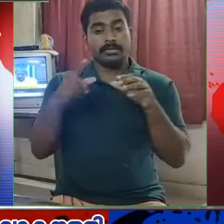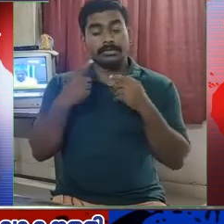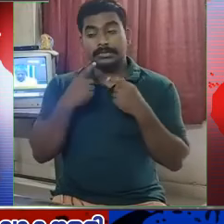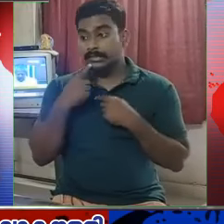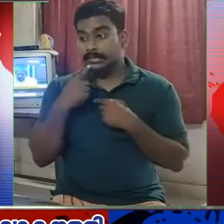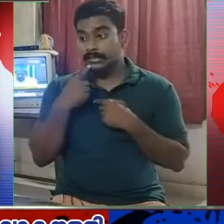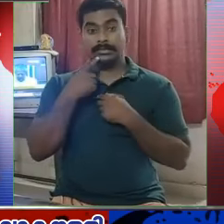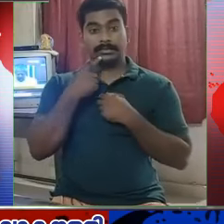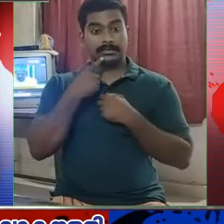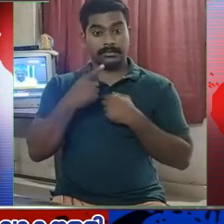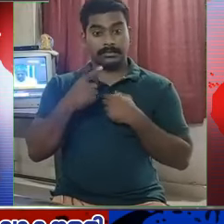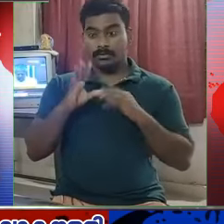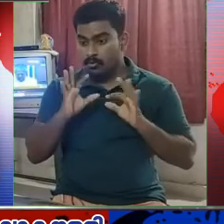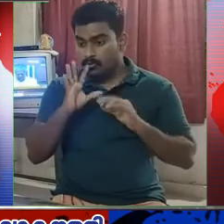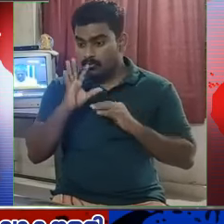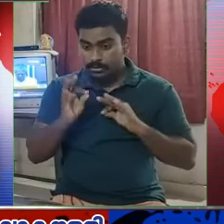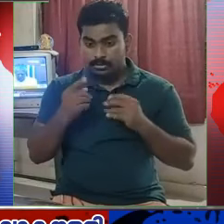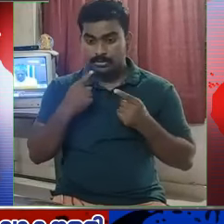13,157.